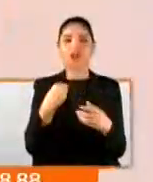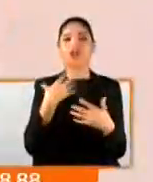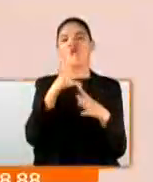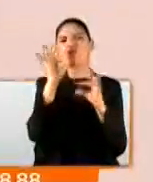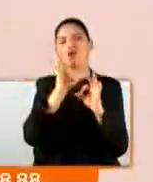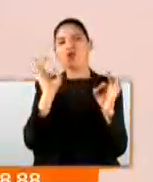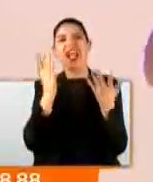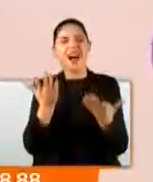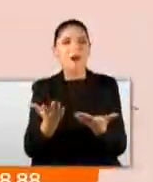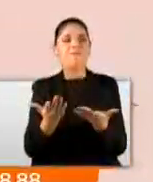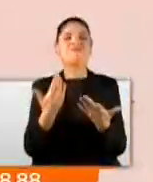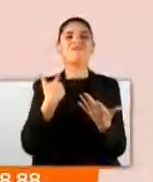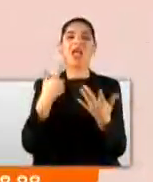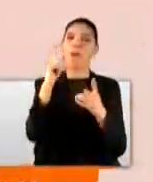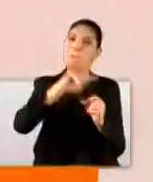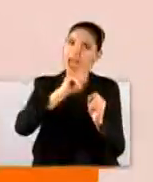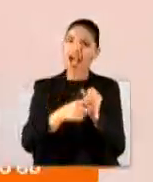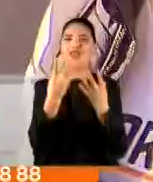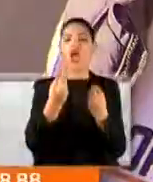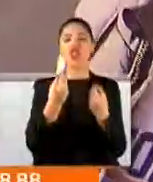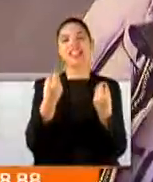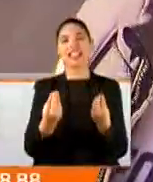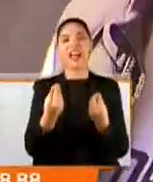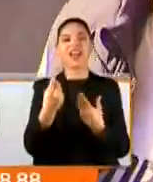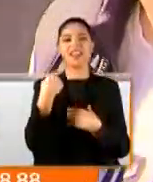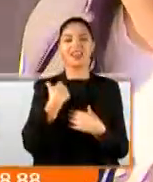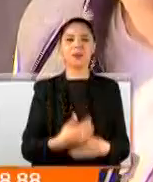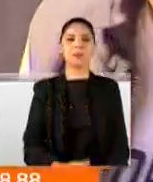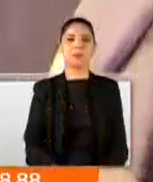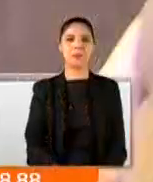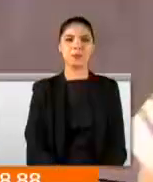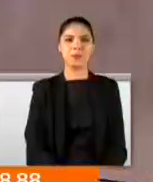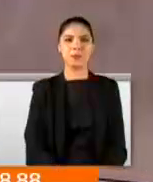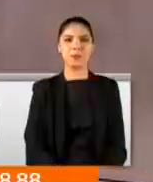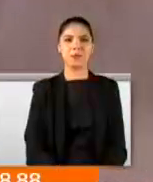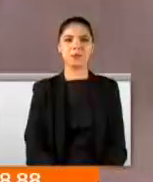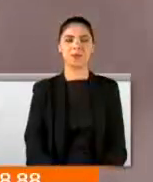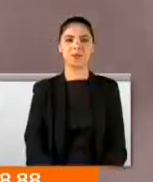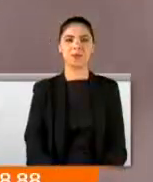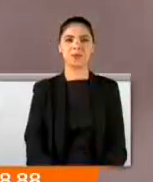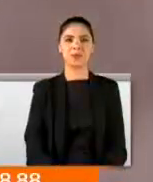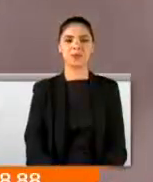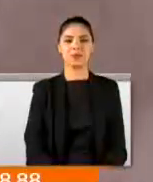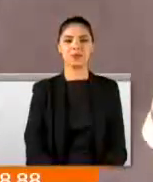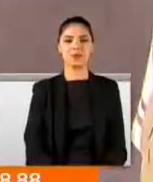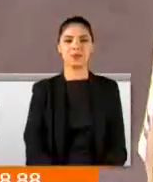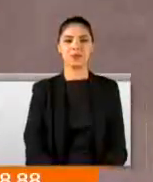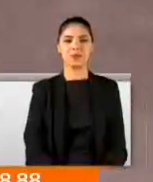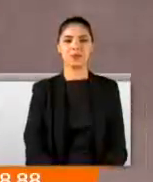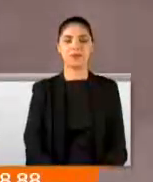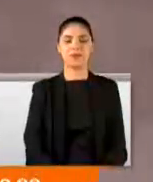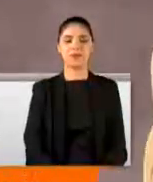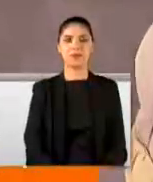mutsuz oldum. Keşke bir hafta olsaydı diyorum. Mutluyum. Uzaktan eğitimde çok bir şey yapamadık. Yüz yüze olduğu için mutluyum